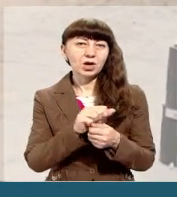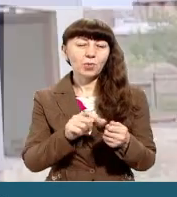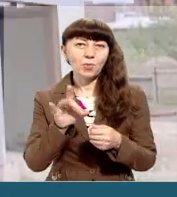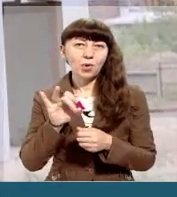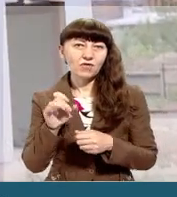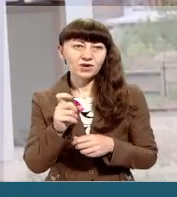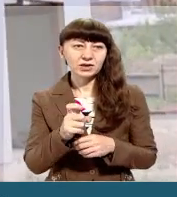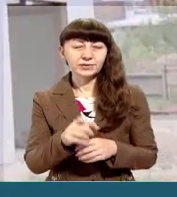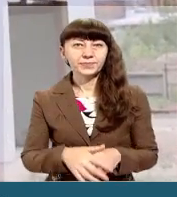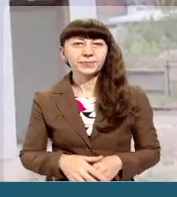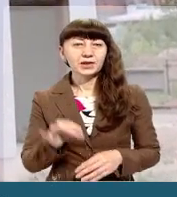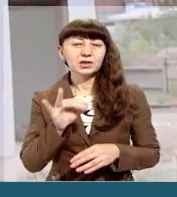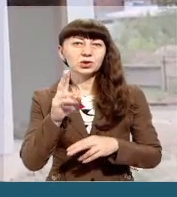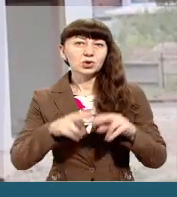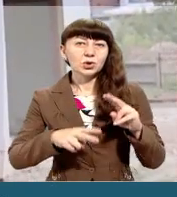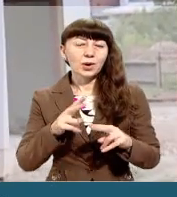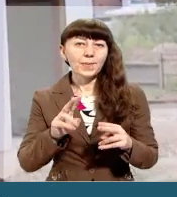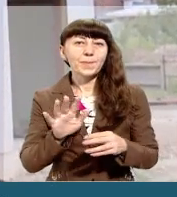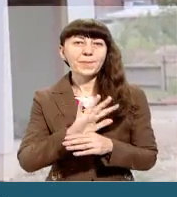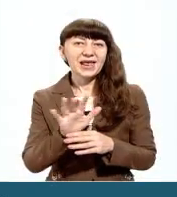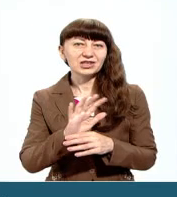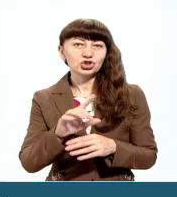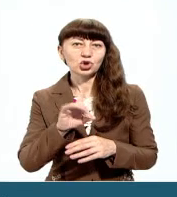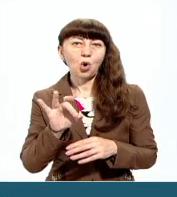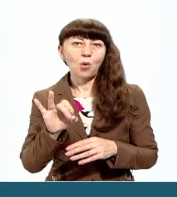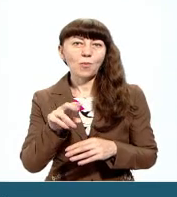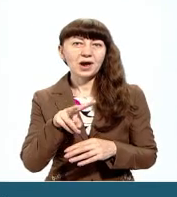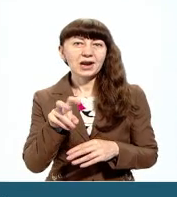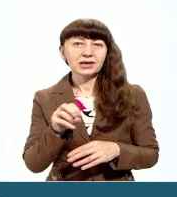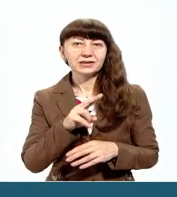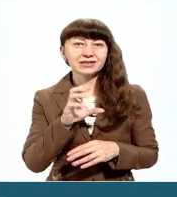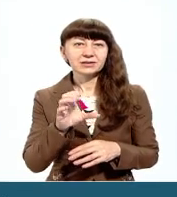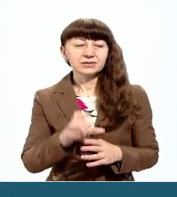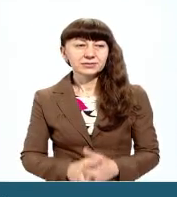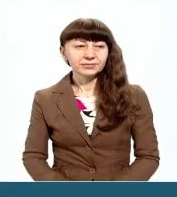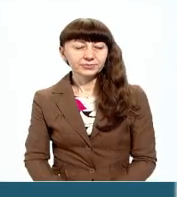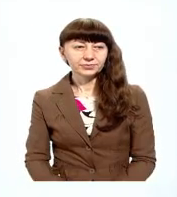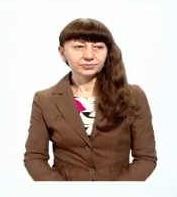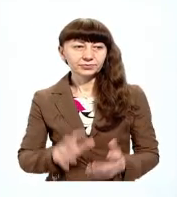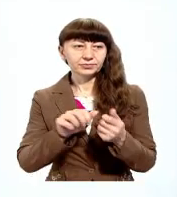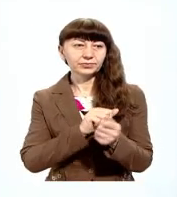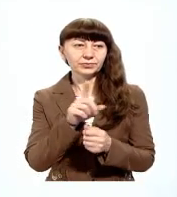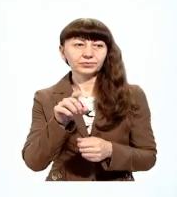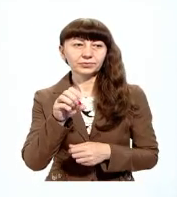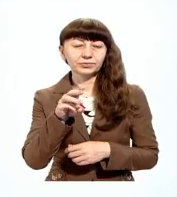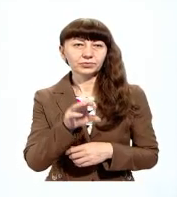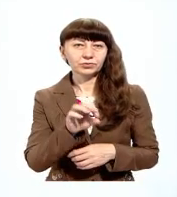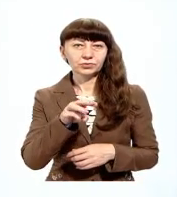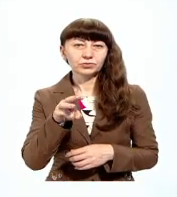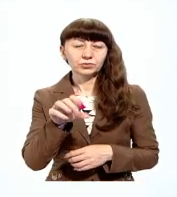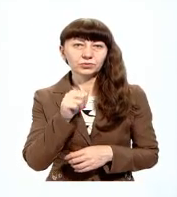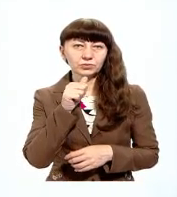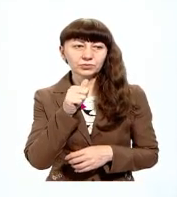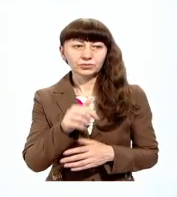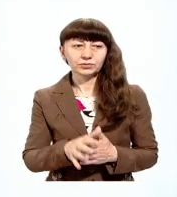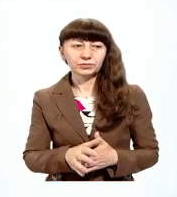культур полного цикла и строительство мельничного комплекса. Намечено строительство завода по глубокой переработке зерна ТО «Костанай Грейн